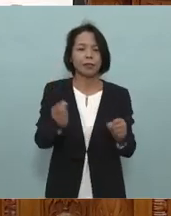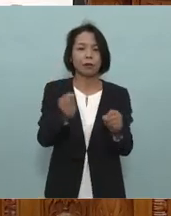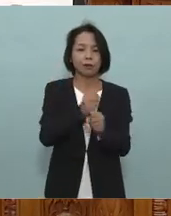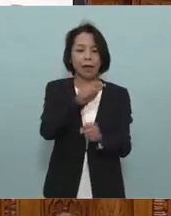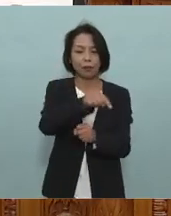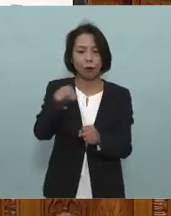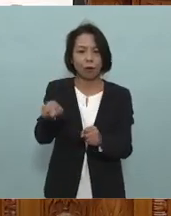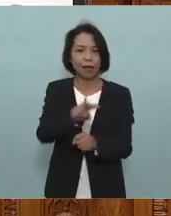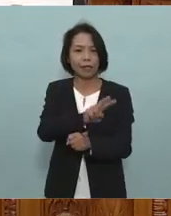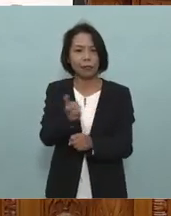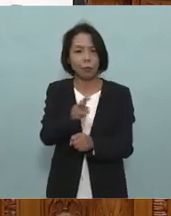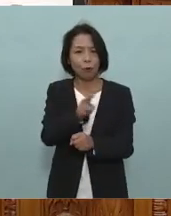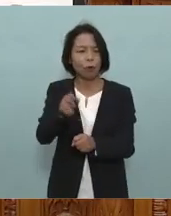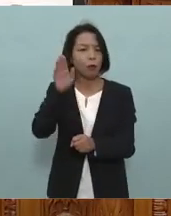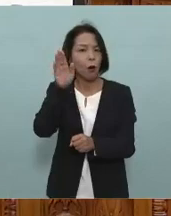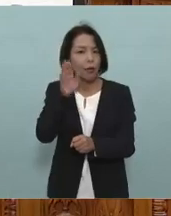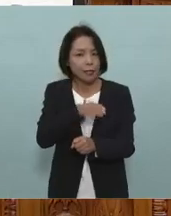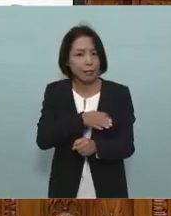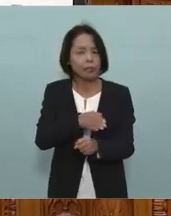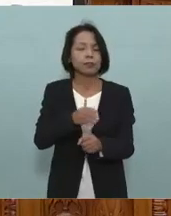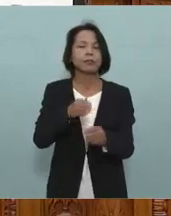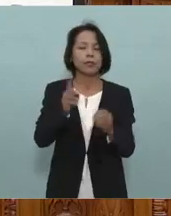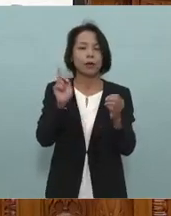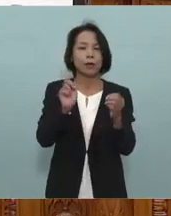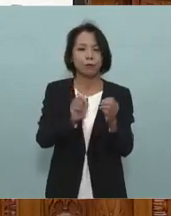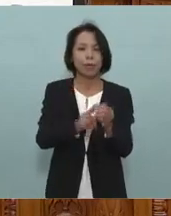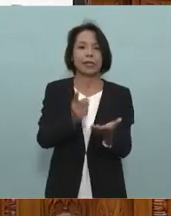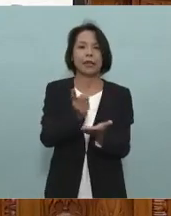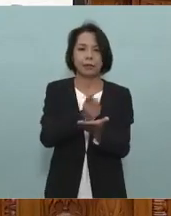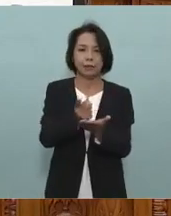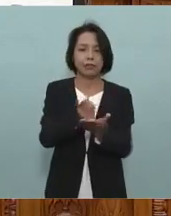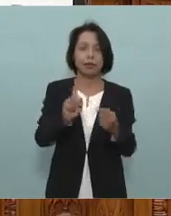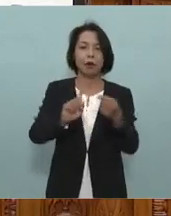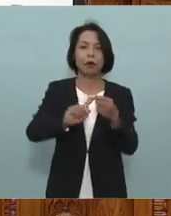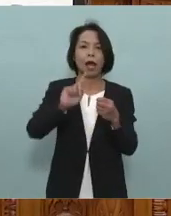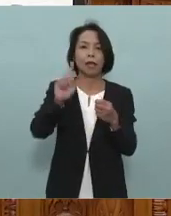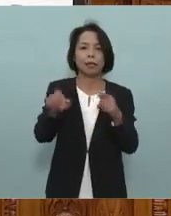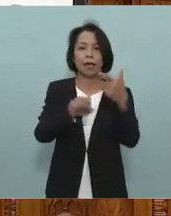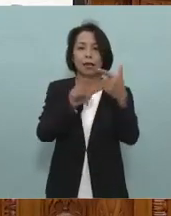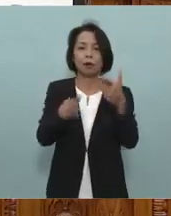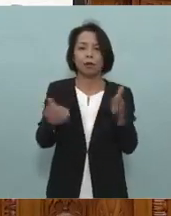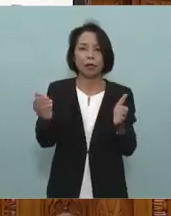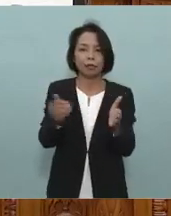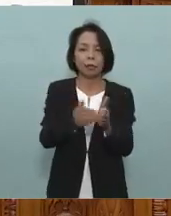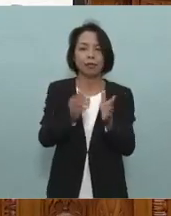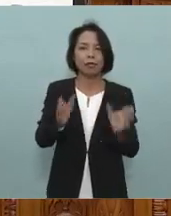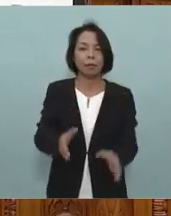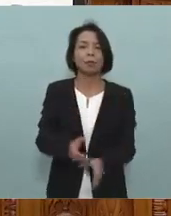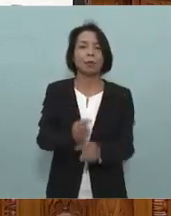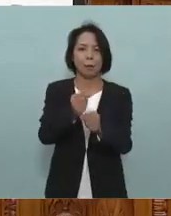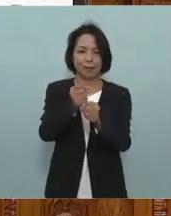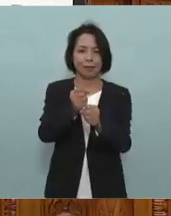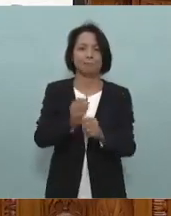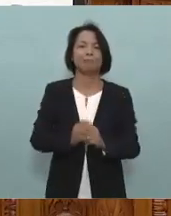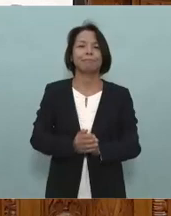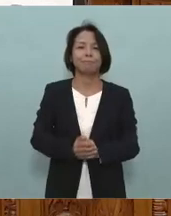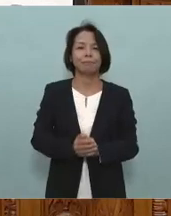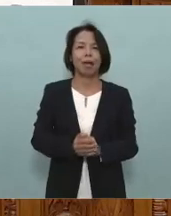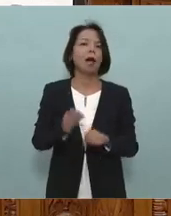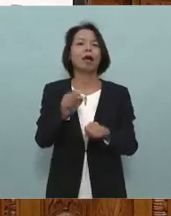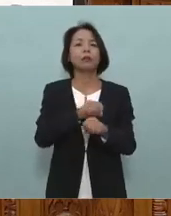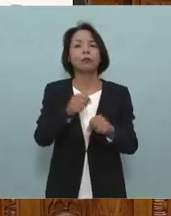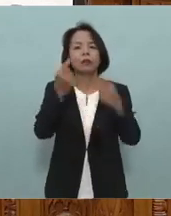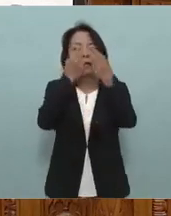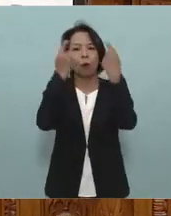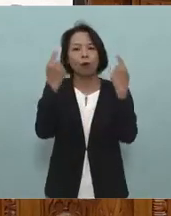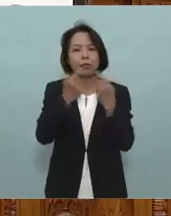労働移動円滑化に向けた支援を来年6月までに取りまとめます特に個人